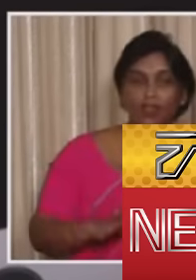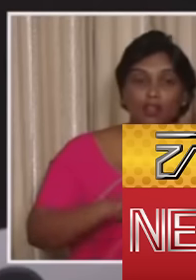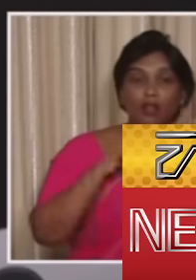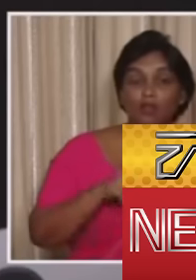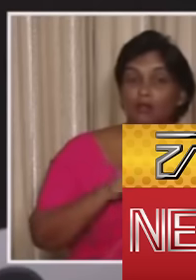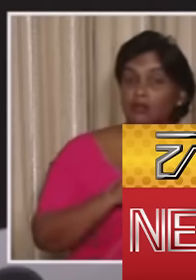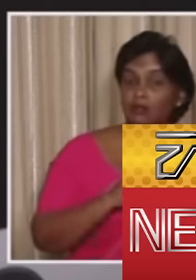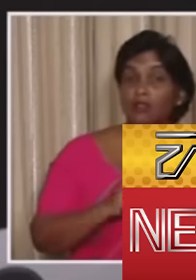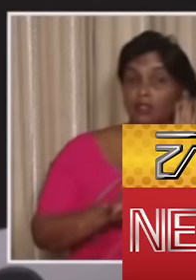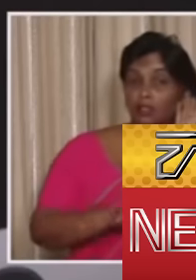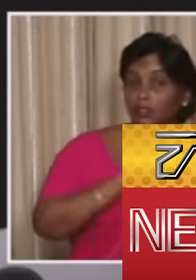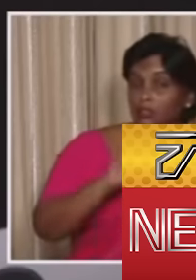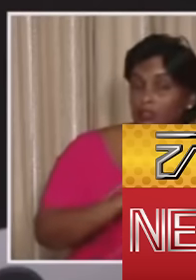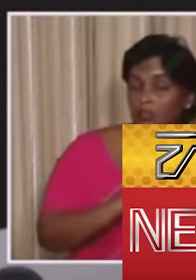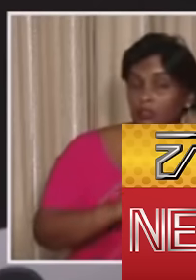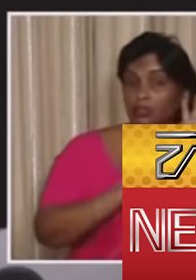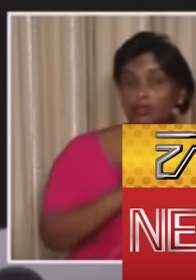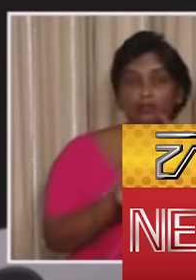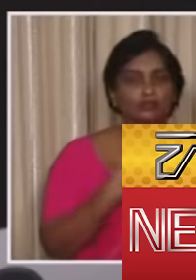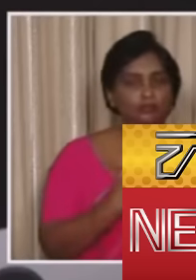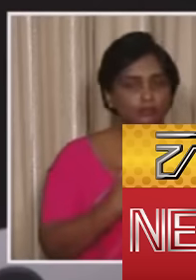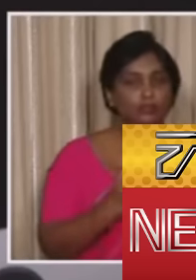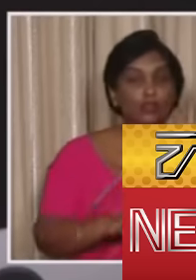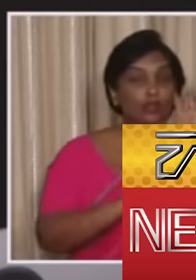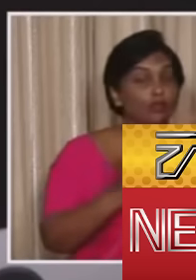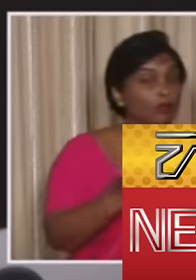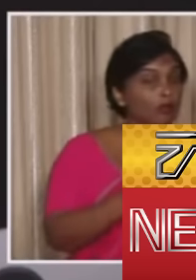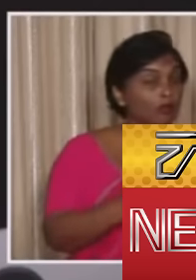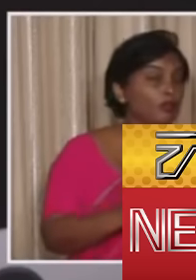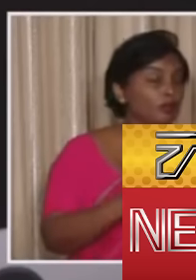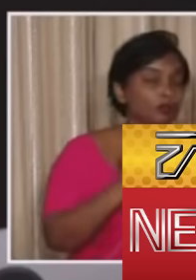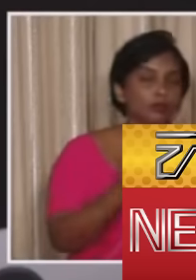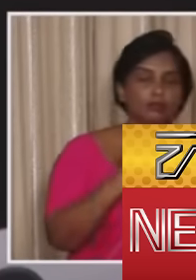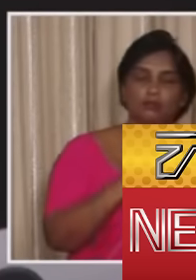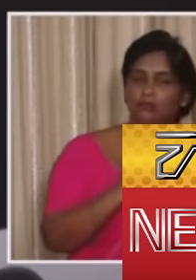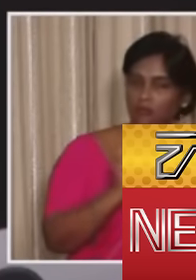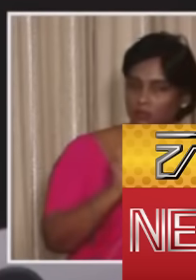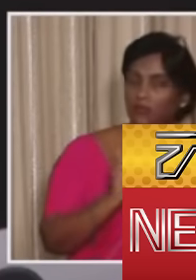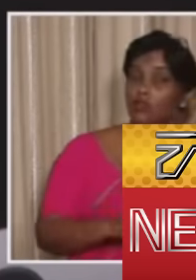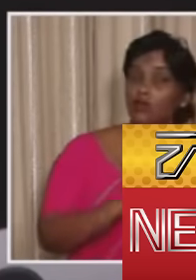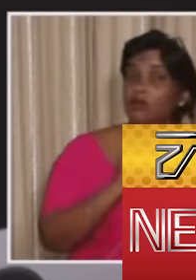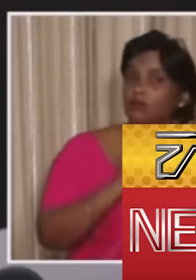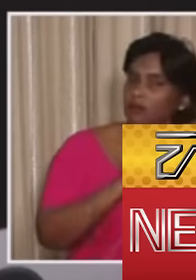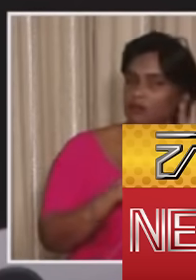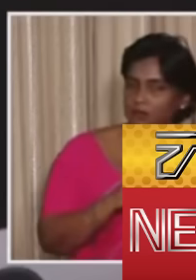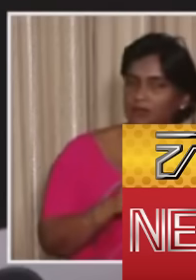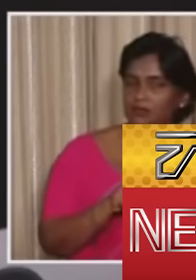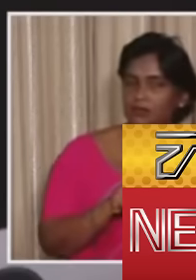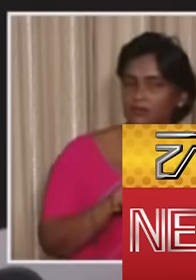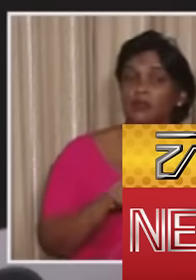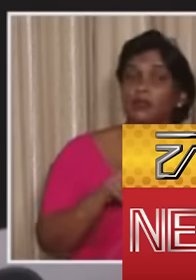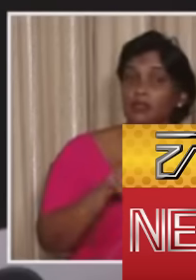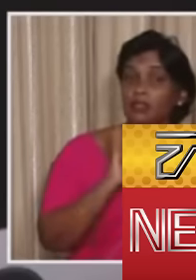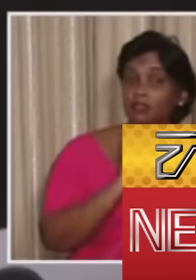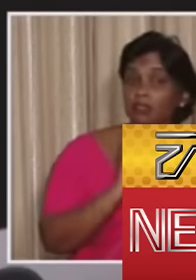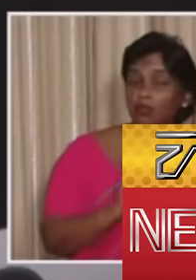ගමන් කරන්නේ දත්ත විශ්ලේෂණය දත්ත මත තෝරා ගන්නා ලද නිගමනයන් මත ලෝකයේ අද එතෙන්ට ඇවිල්ලා තිබෙනවා. ඒ